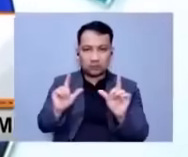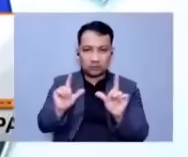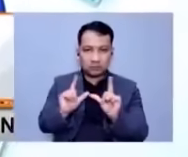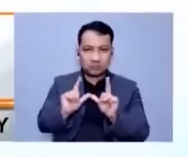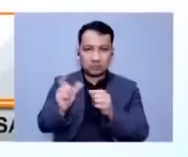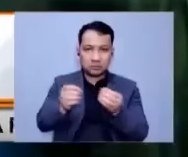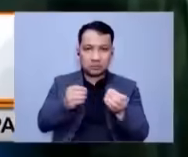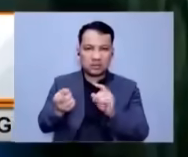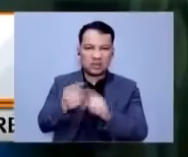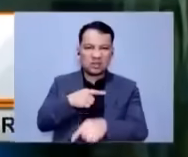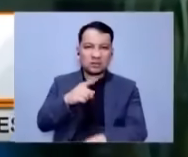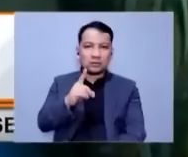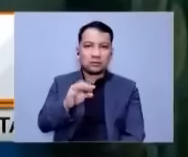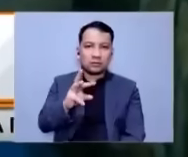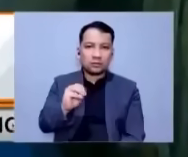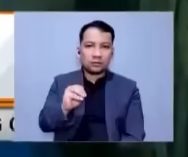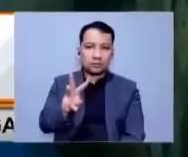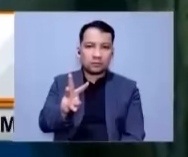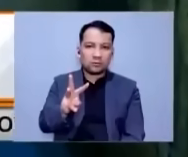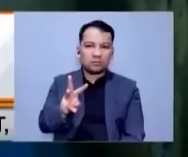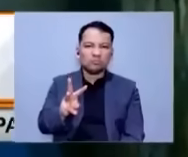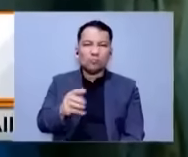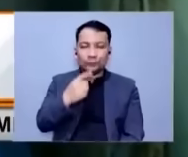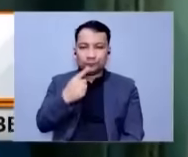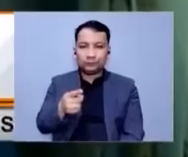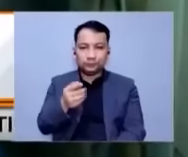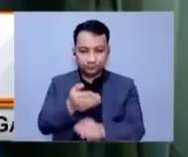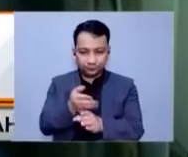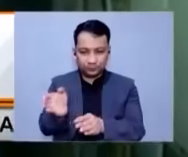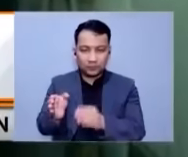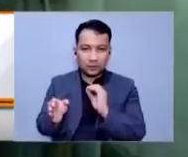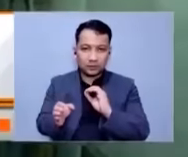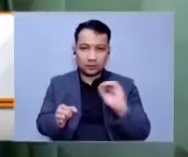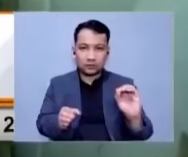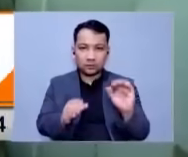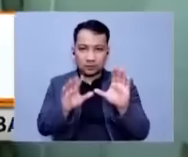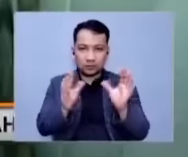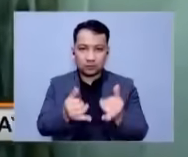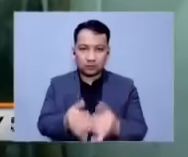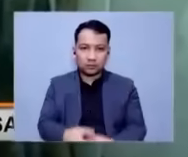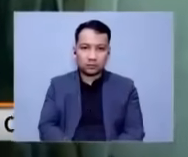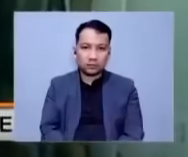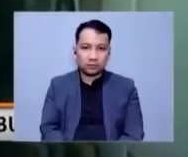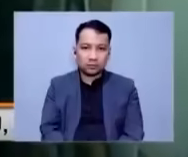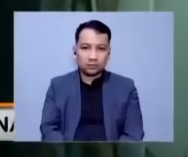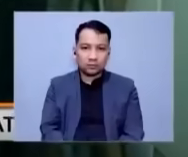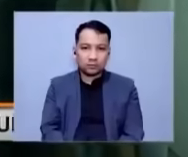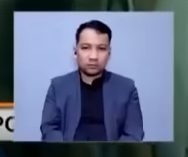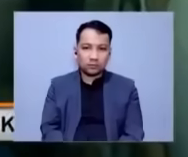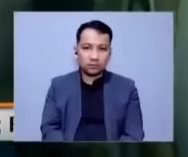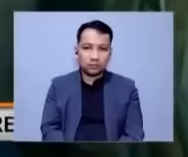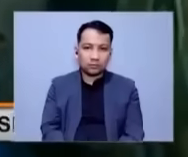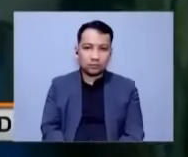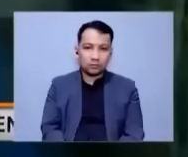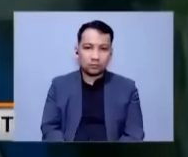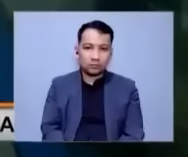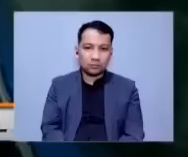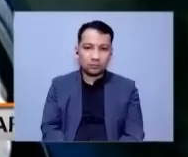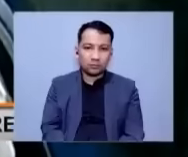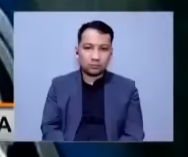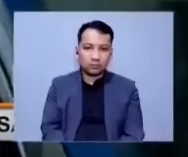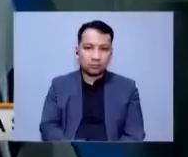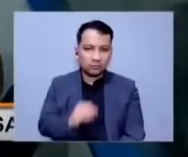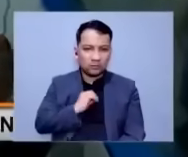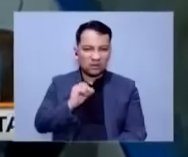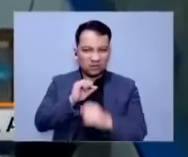sa DMW. Sinubukan pang magpalusot ng may-ari ng kumpanya. Natulad lang ako, sure, bakit naman nahibiglaan ng pagpapasa. Kasi